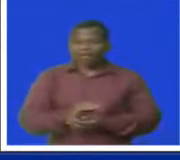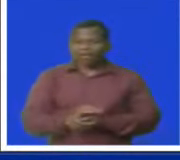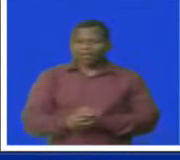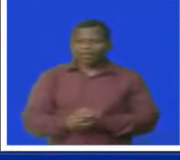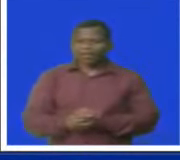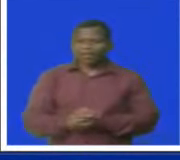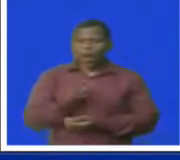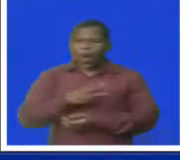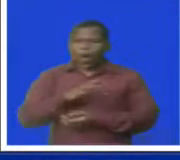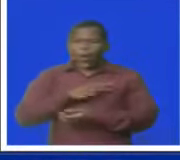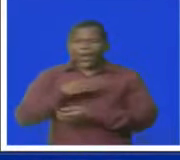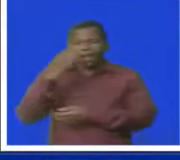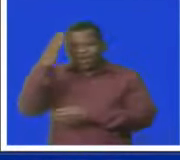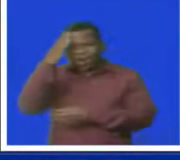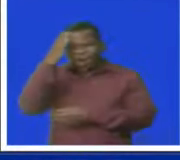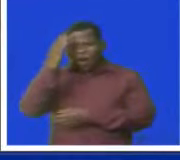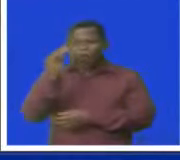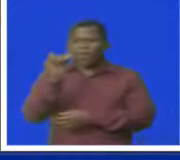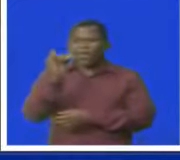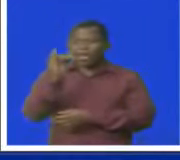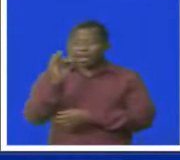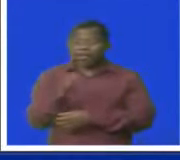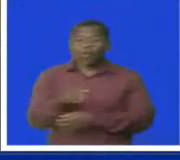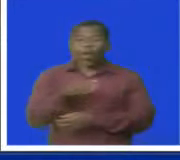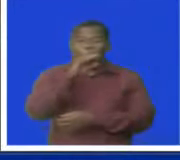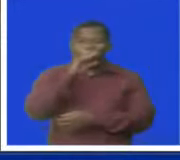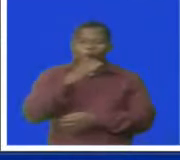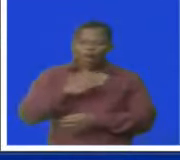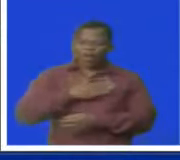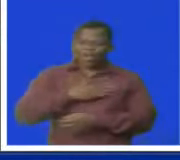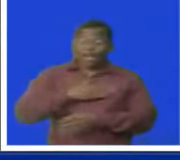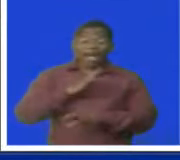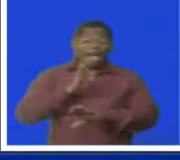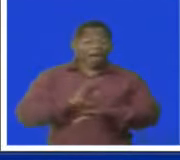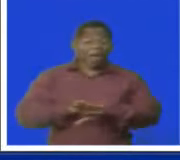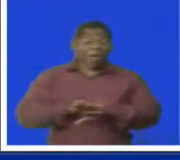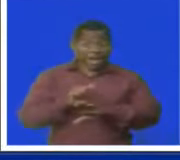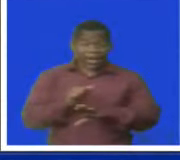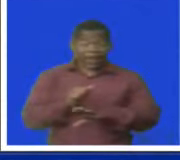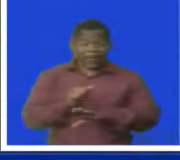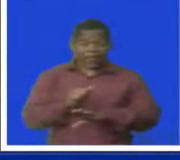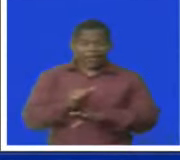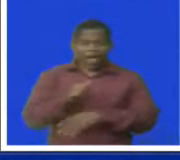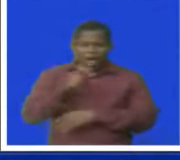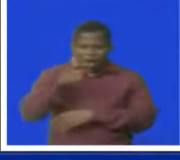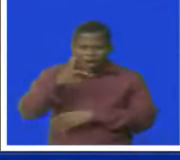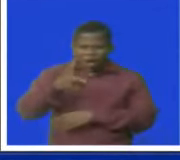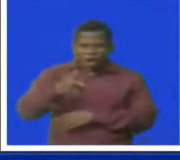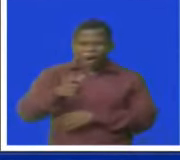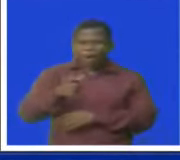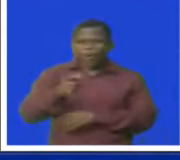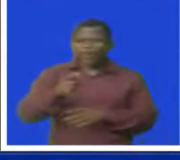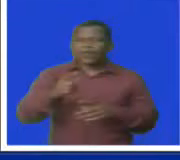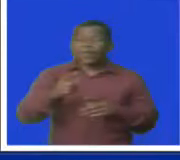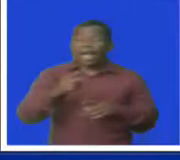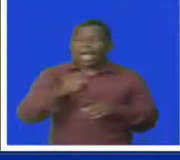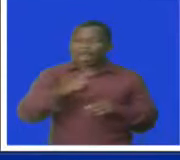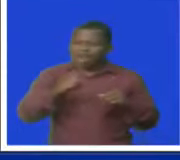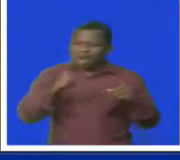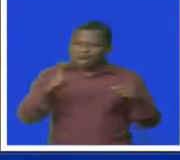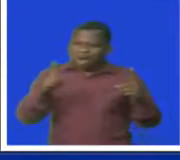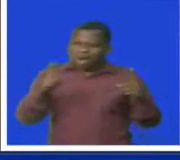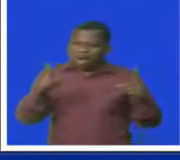leside semfuleni. Ufika emfuleni ukhanze amanzi asangcolile angcolise umfula. Umchonzisi welibhange iTrade and Development Bank